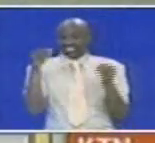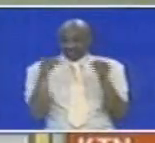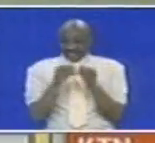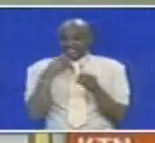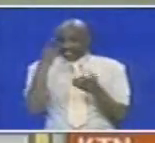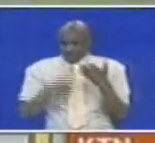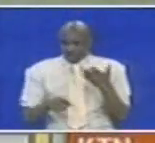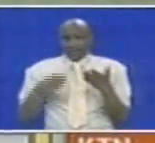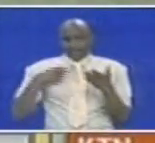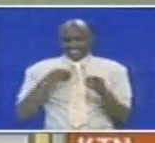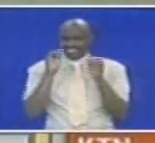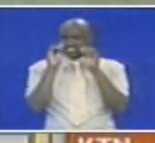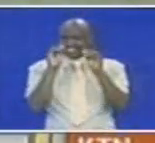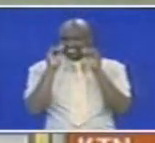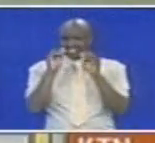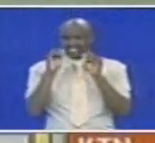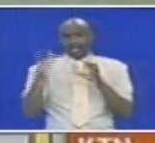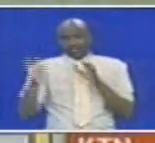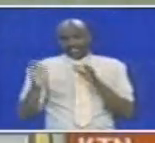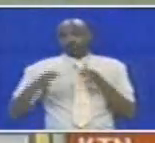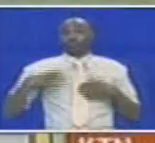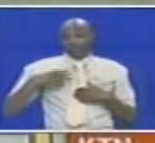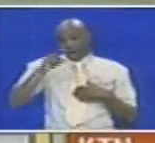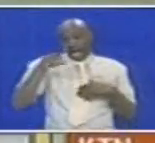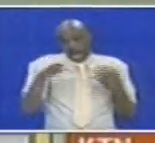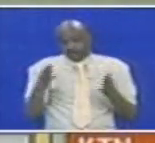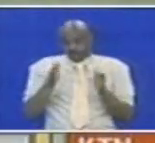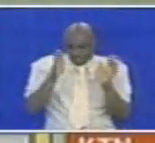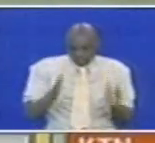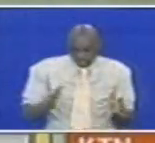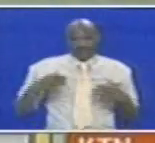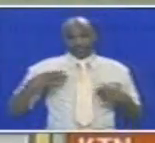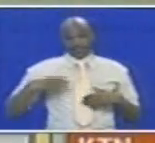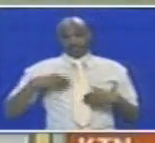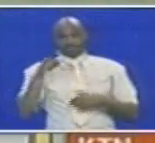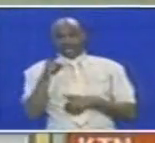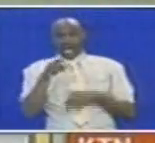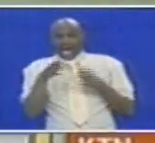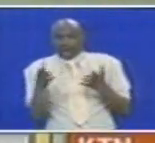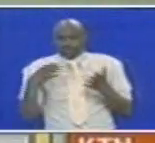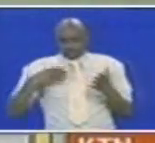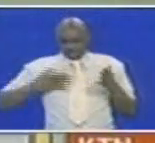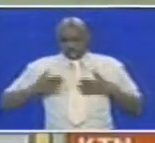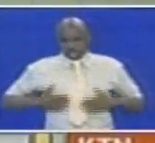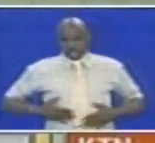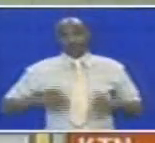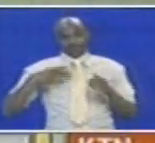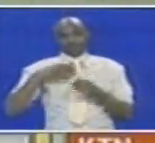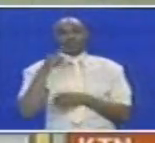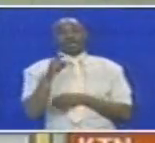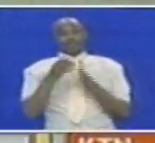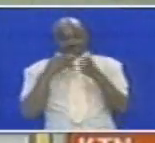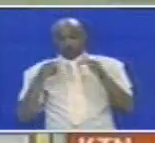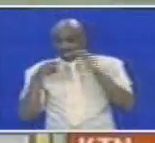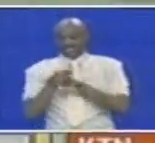ulilenga kutoa mafunzo kwa washikadau katika sekta ya uchukuzi hapa jijini Nairobi kuhusu jinsi ya kuwakagua abiria.